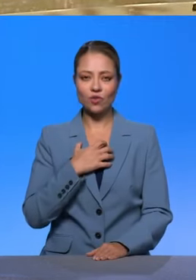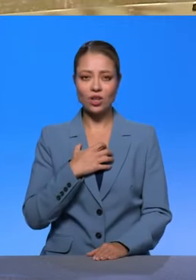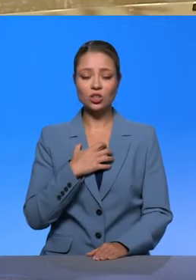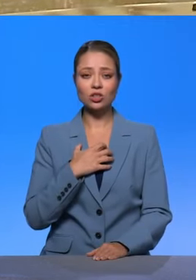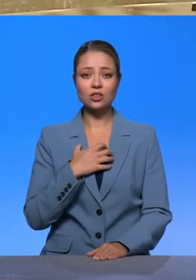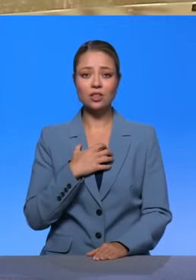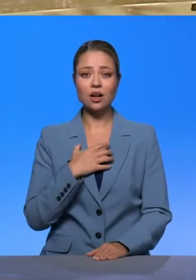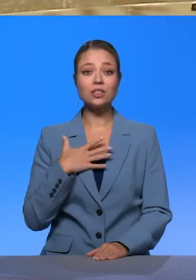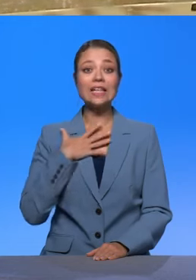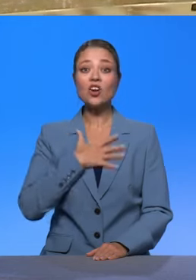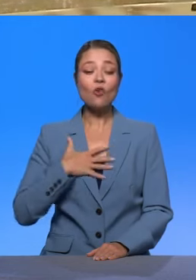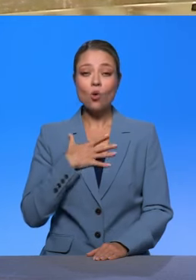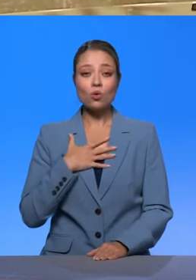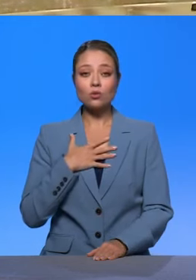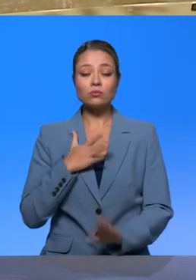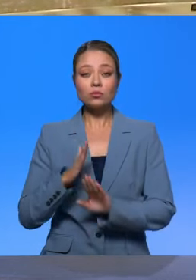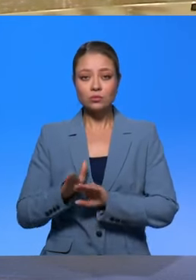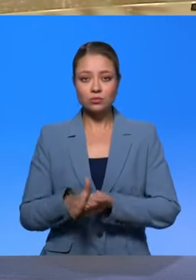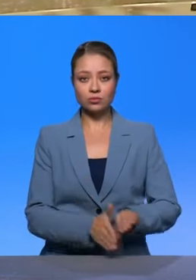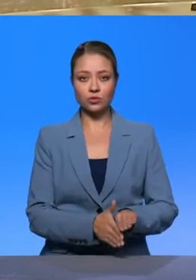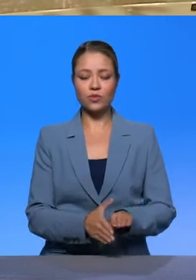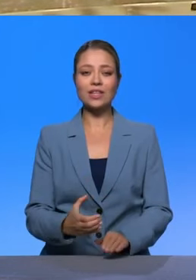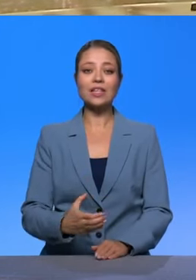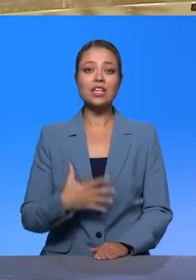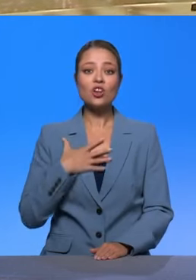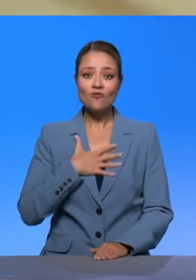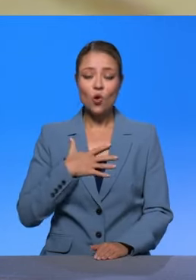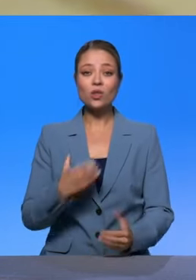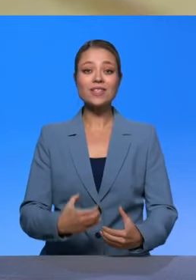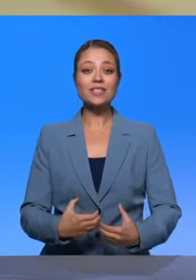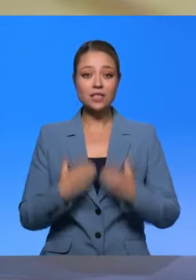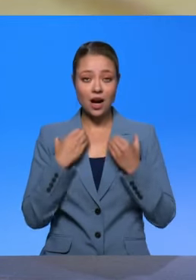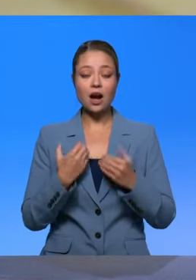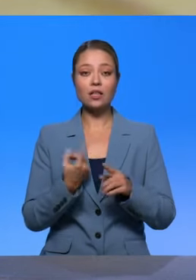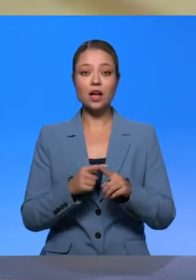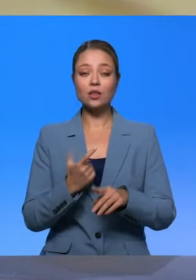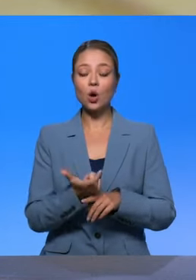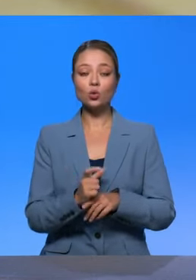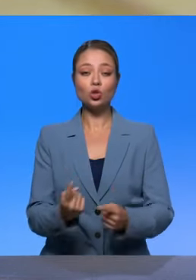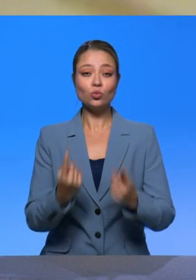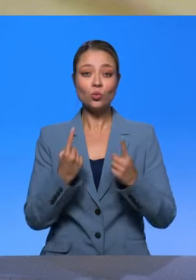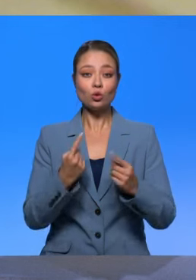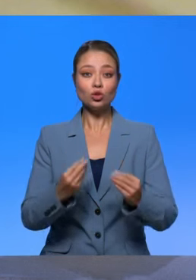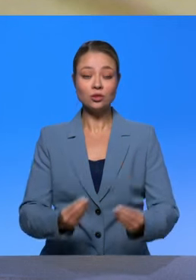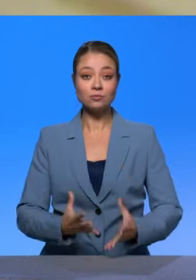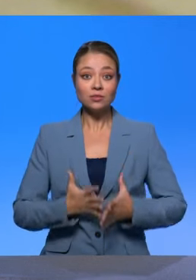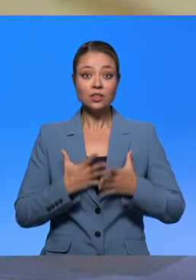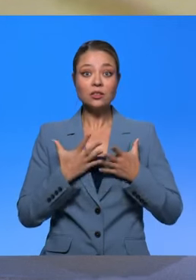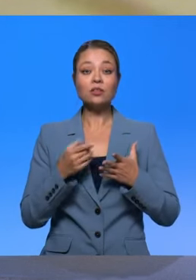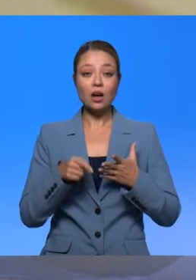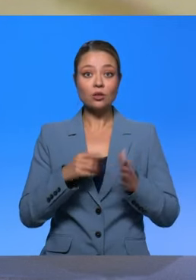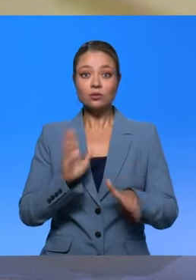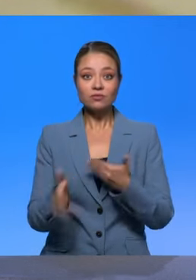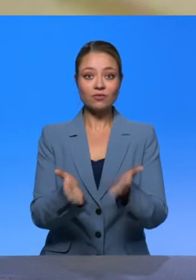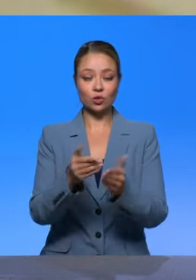как тревога. Тревоги и страхи – это такие мощные стимулы, которые двигают человека